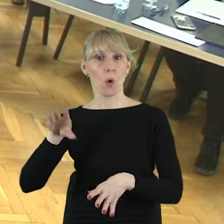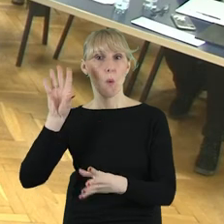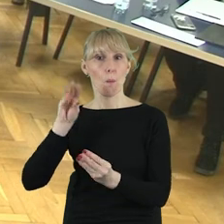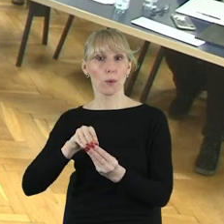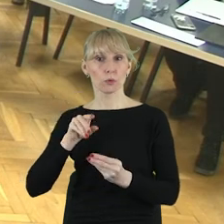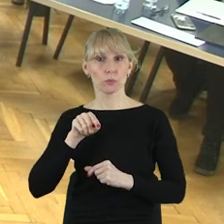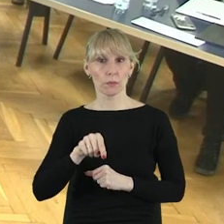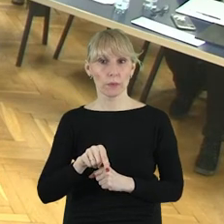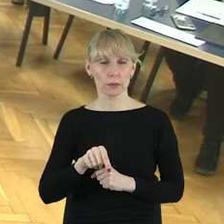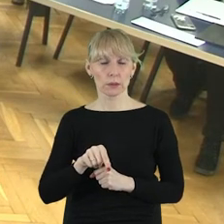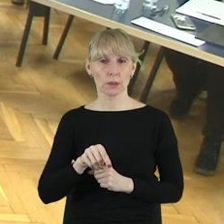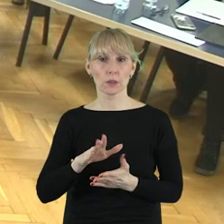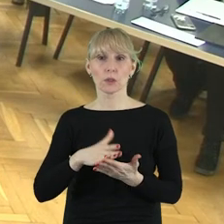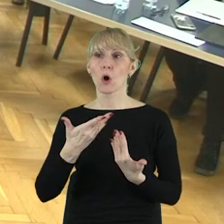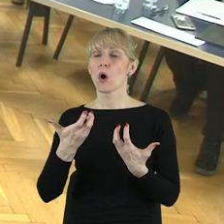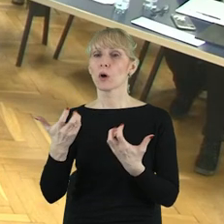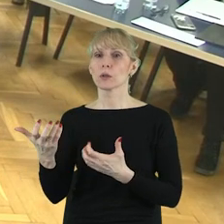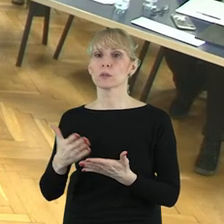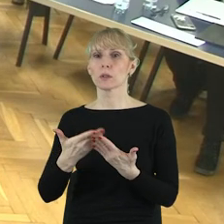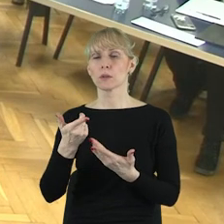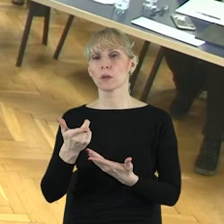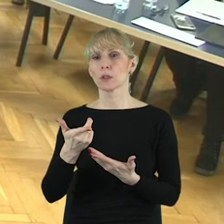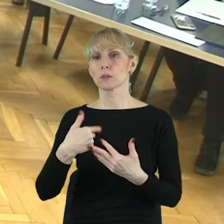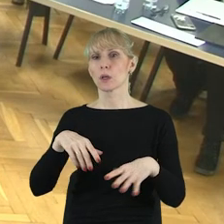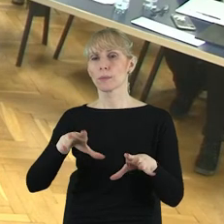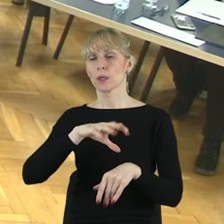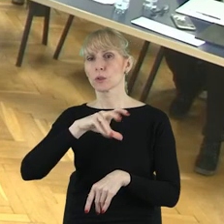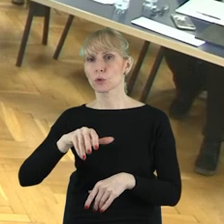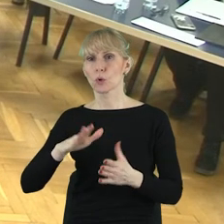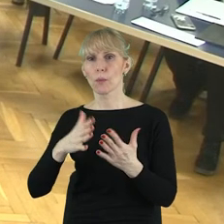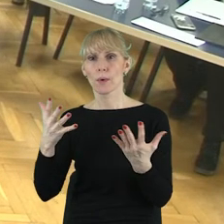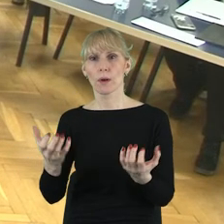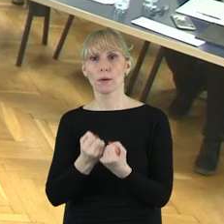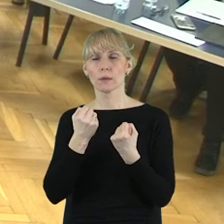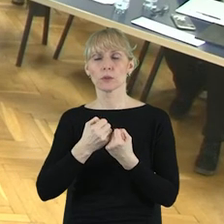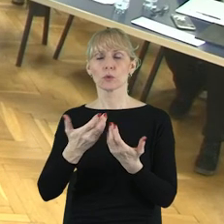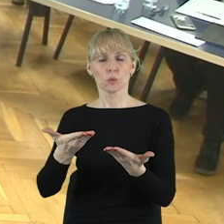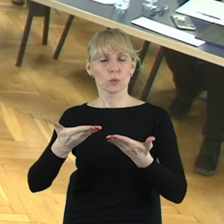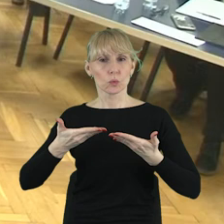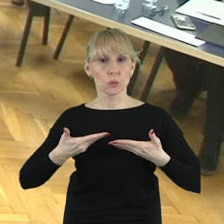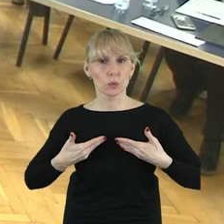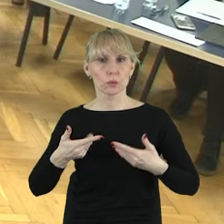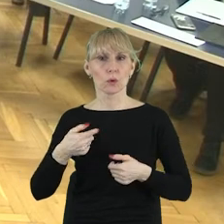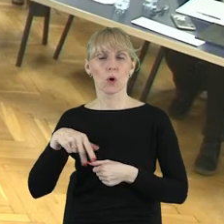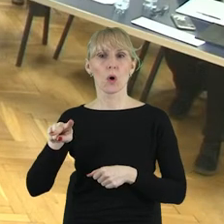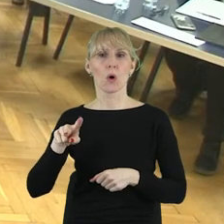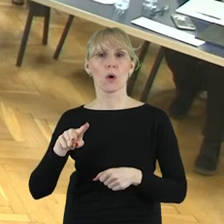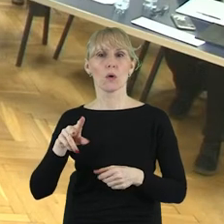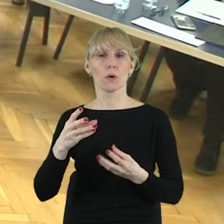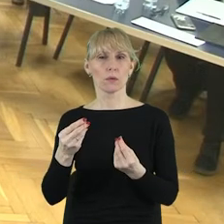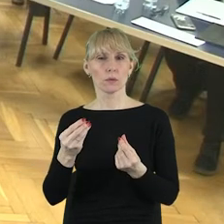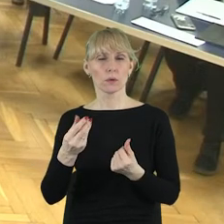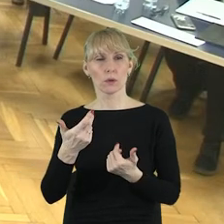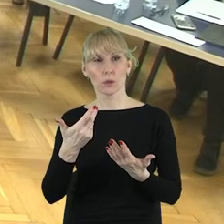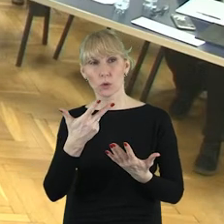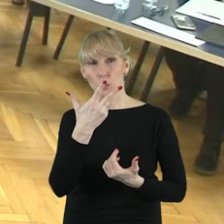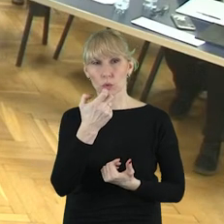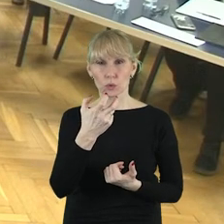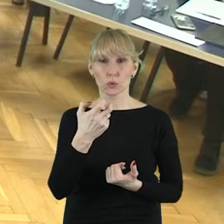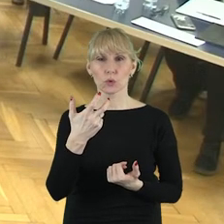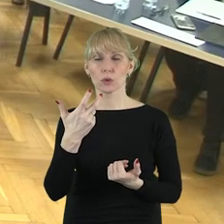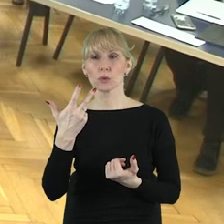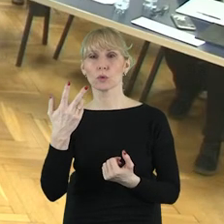podsumowania. Chcąc zliczyć pozyskane przez LGD środki finansowe, które są skierowane na rozwój województwa, możemy powiedzieć, że to jest kwota